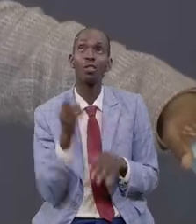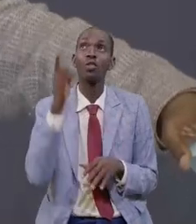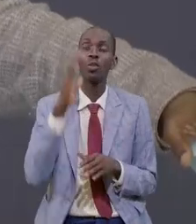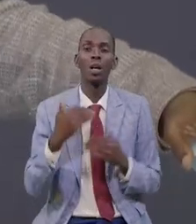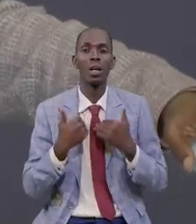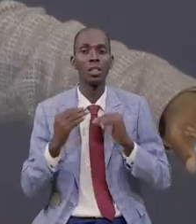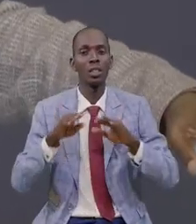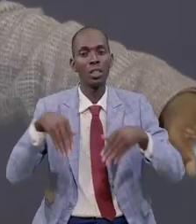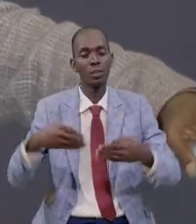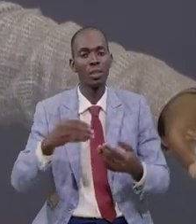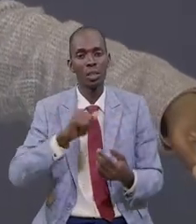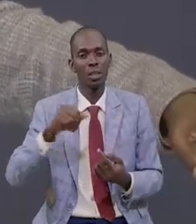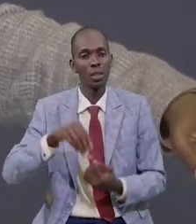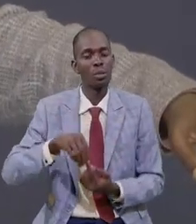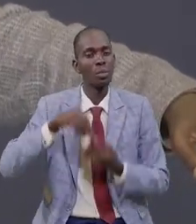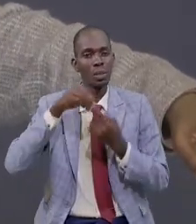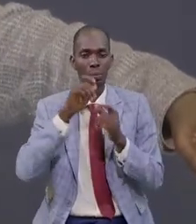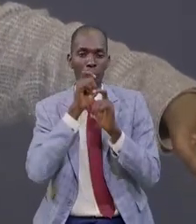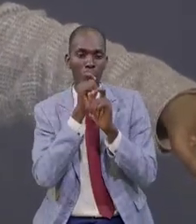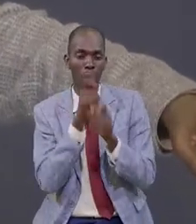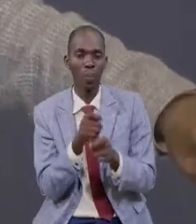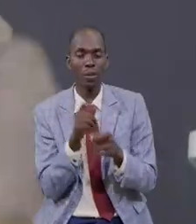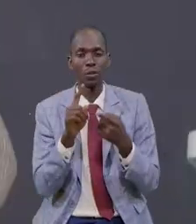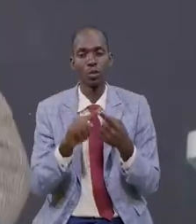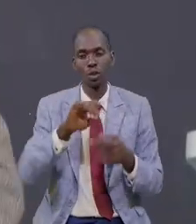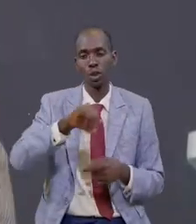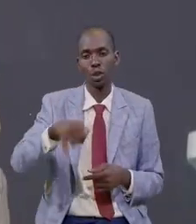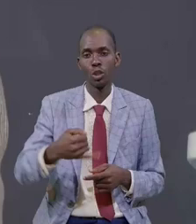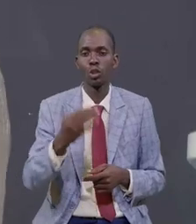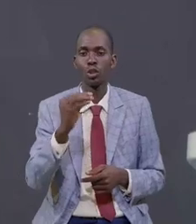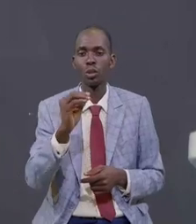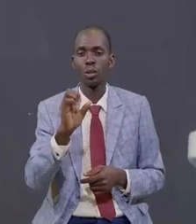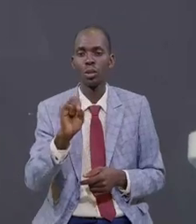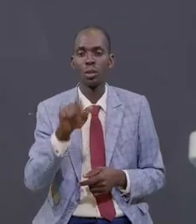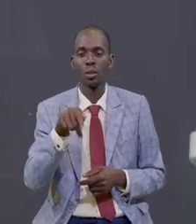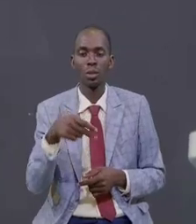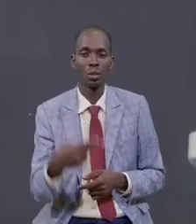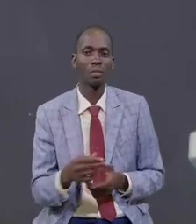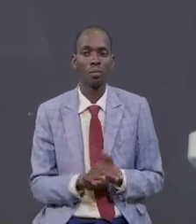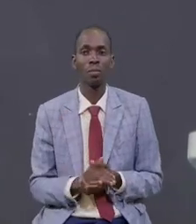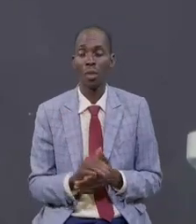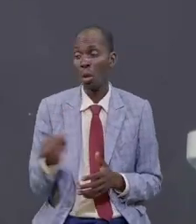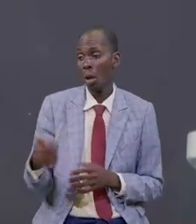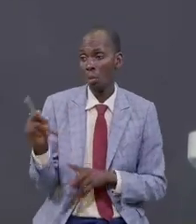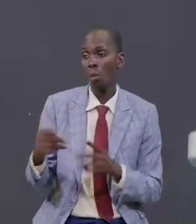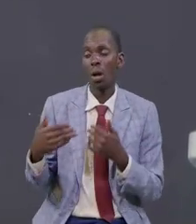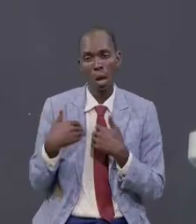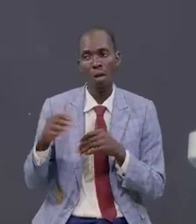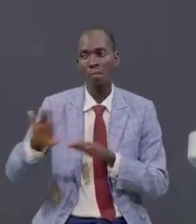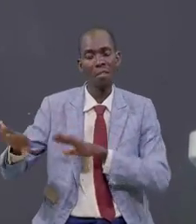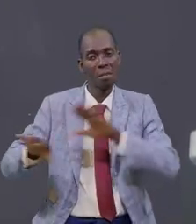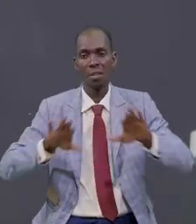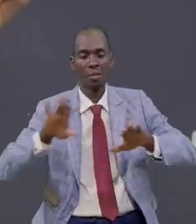don spécial un talent spécial à Joseph les autres avaient d'autres capacités d'autres